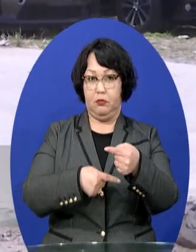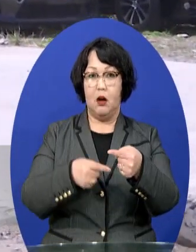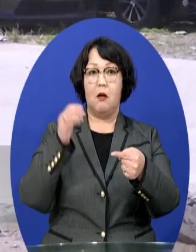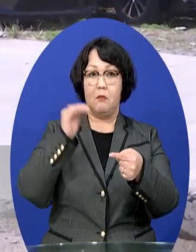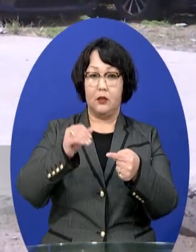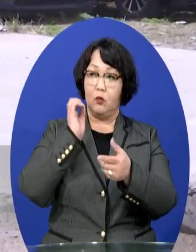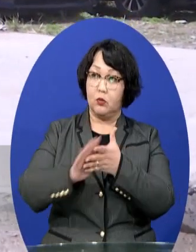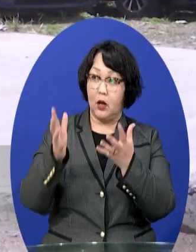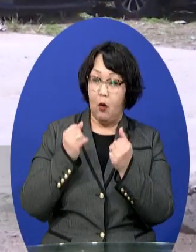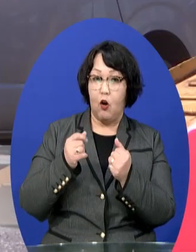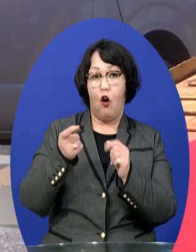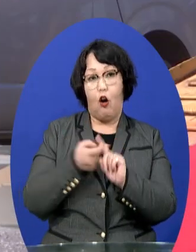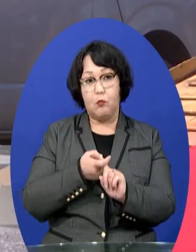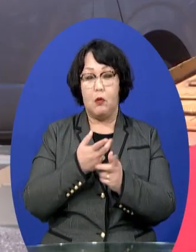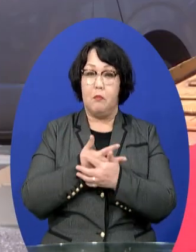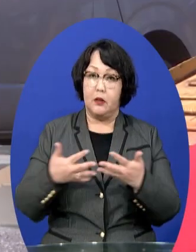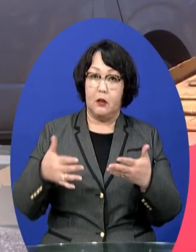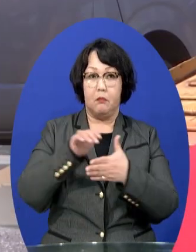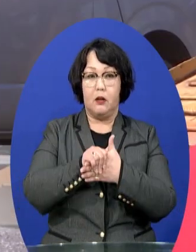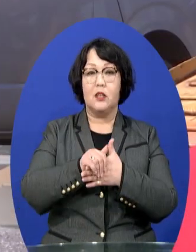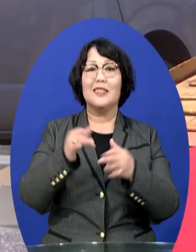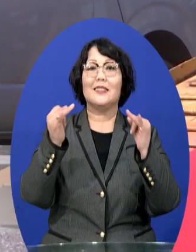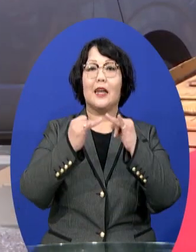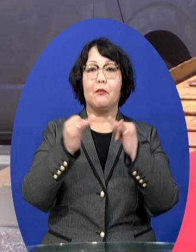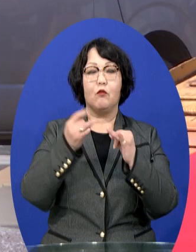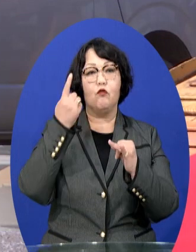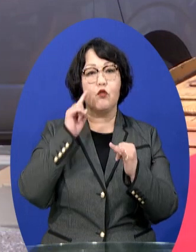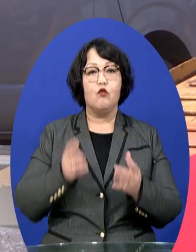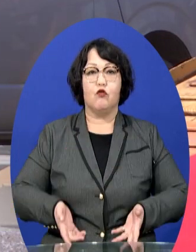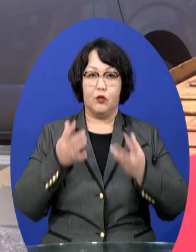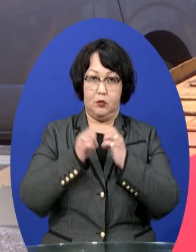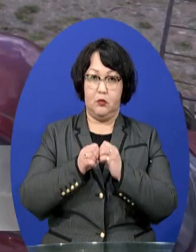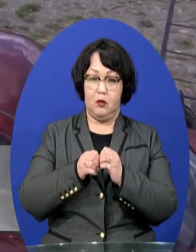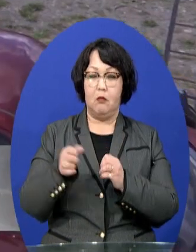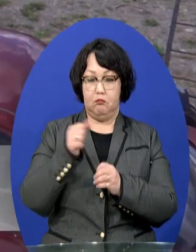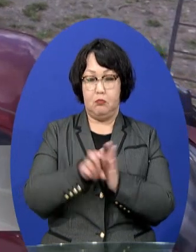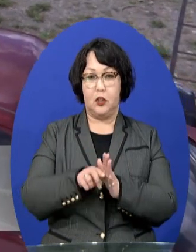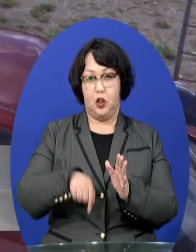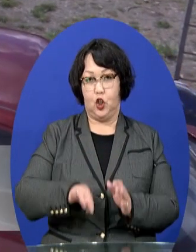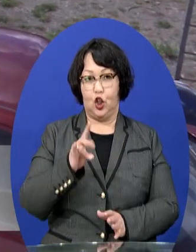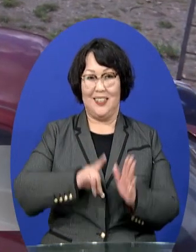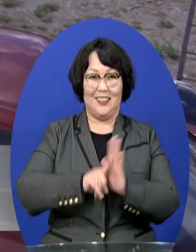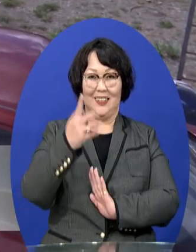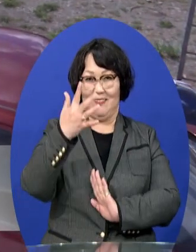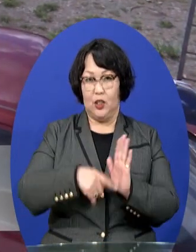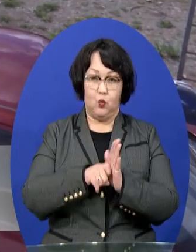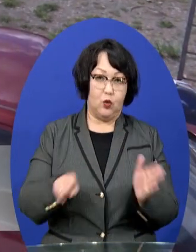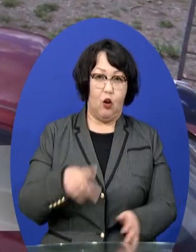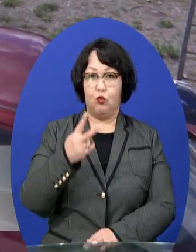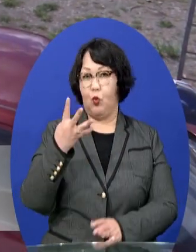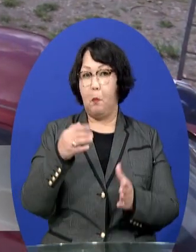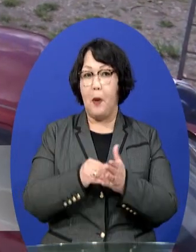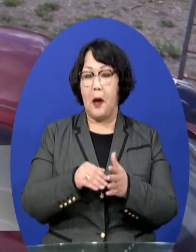хүсэлт холбогдох бичиг баримтаа цахимаар бүрдүүлэх боломжтой болсон байна. Энэ оны ихний 5 сарын байдлаар 24,000 гаруй суудлын